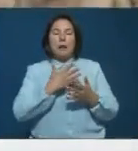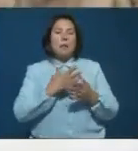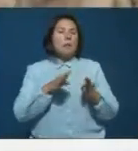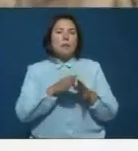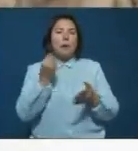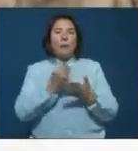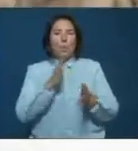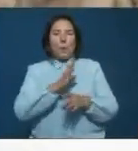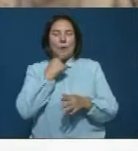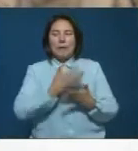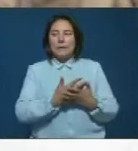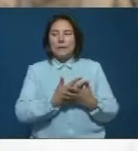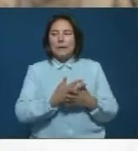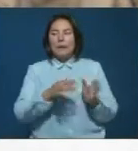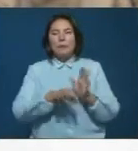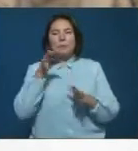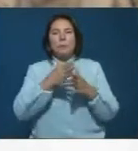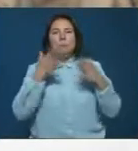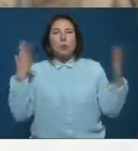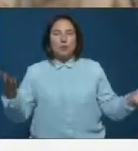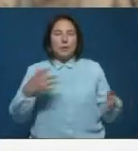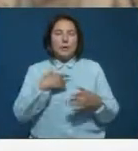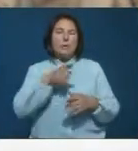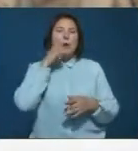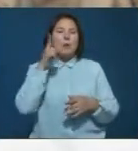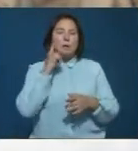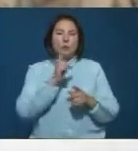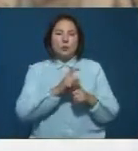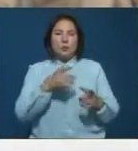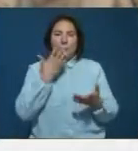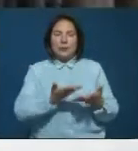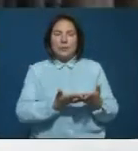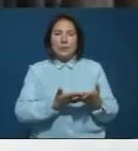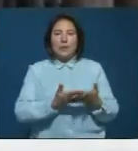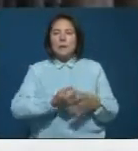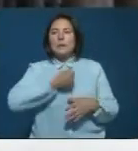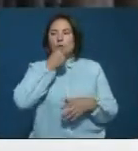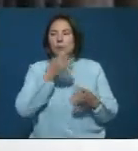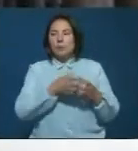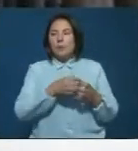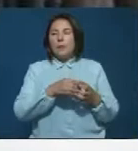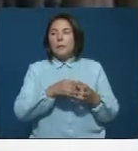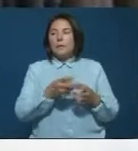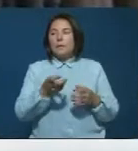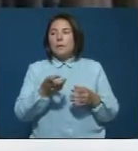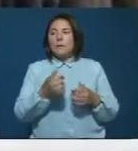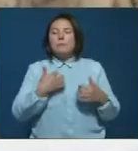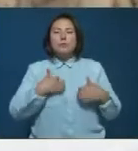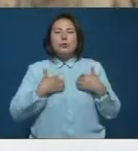уж и дорого. И выбор большой для молодежи и для людей постарше. Пишите,